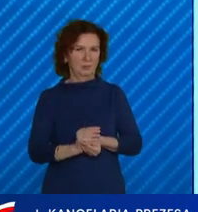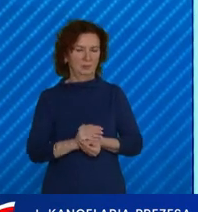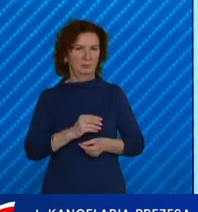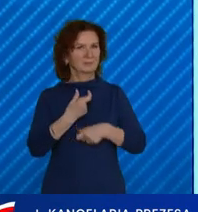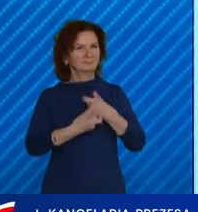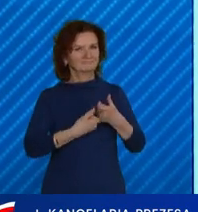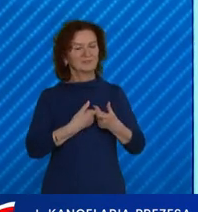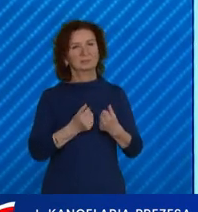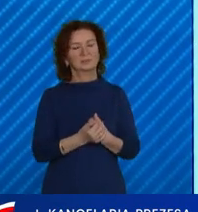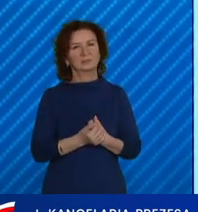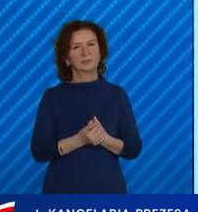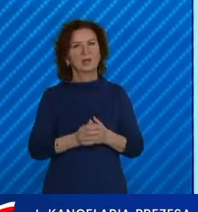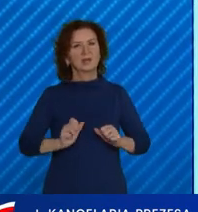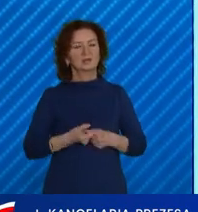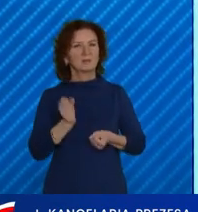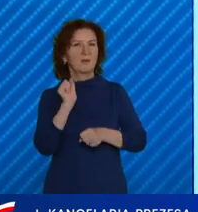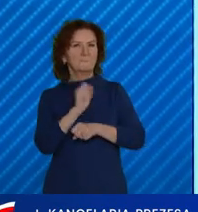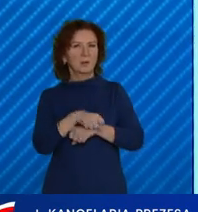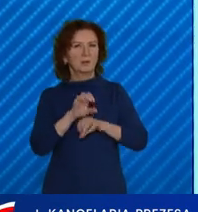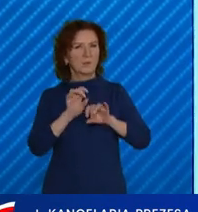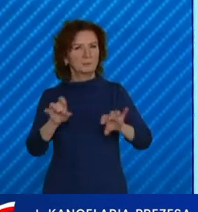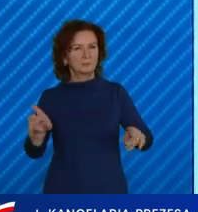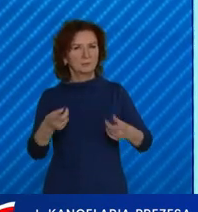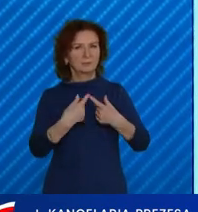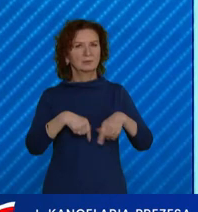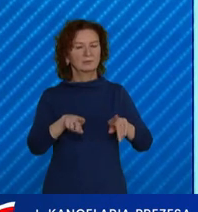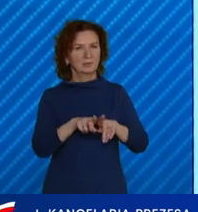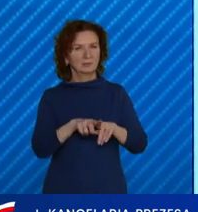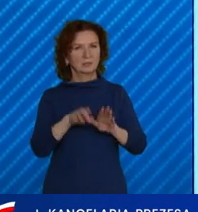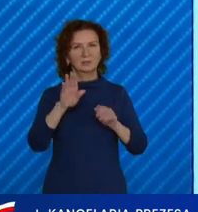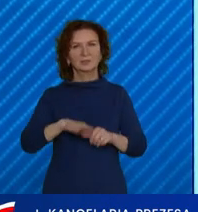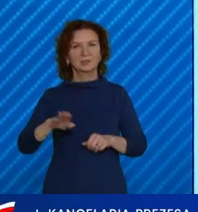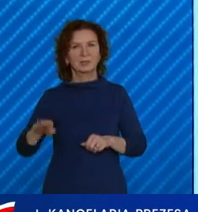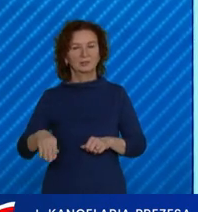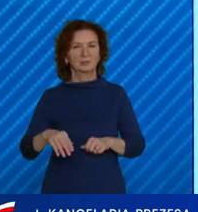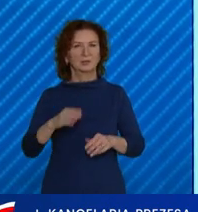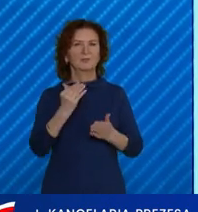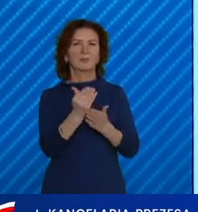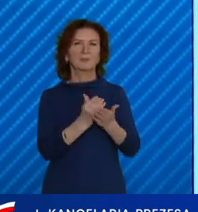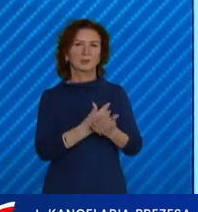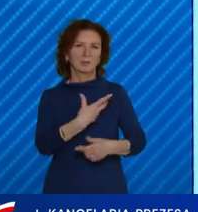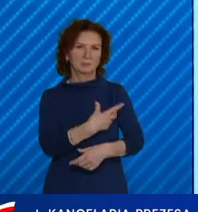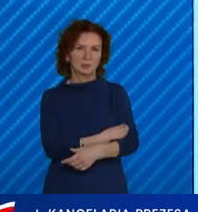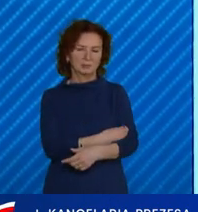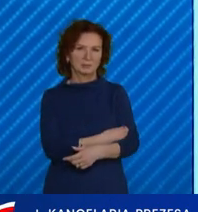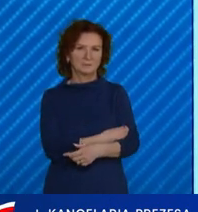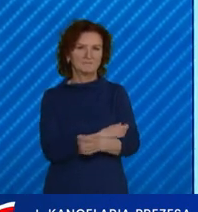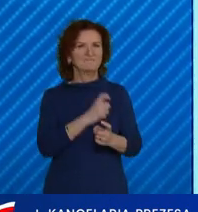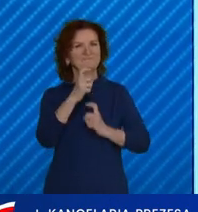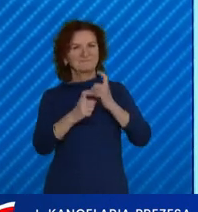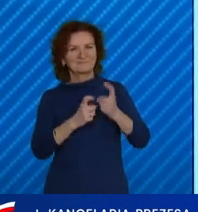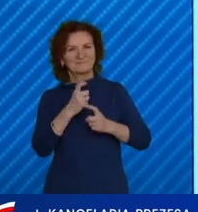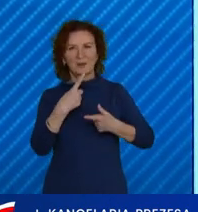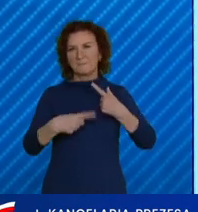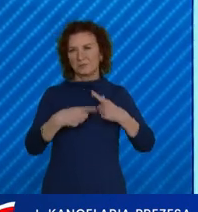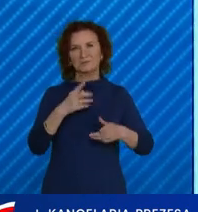wspólnie, żeby pokonać pandemię i realizować narodowy program szczepień. A spory polityczne oczywiście niech się toczą, to jest